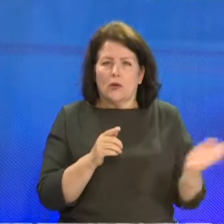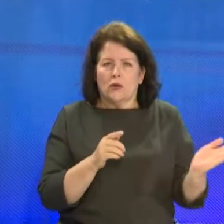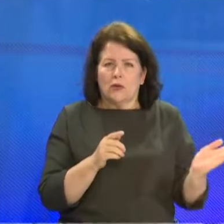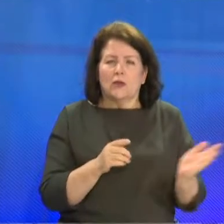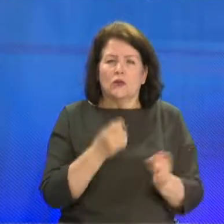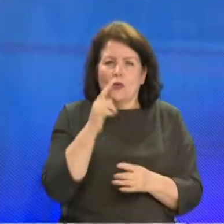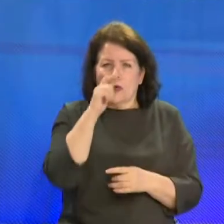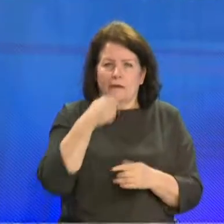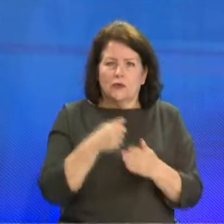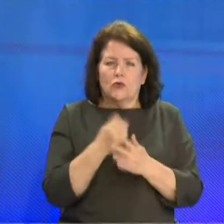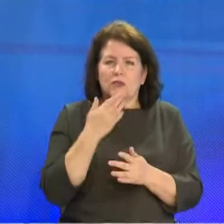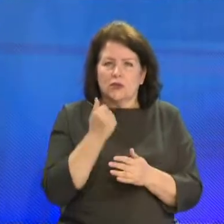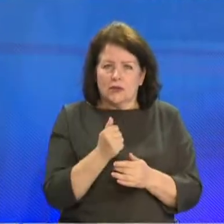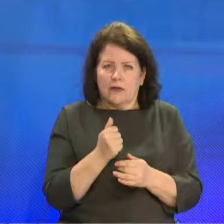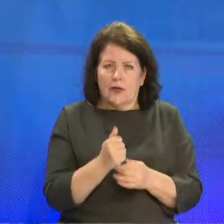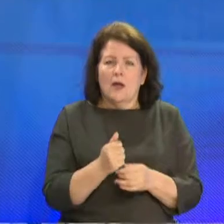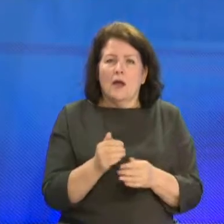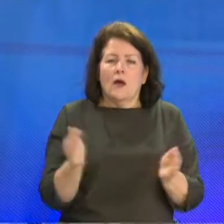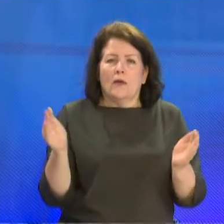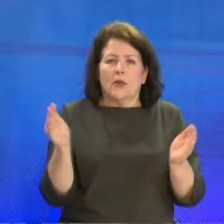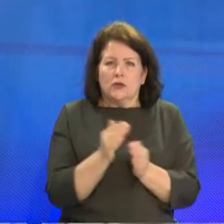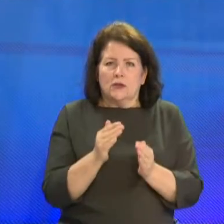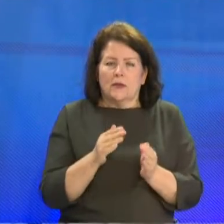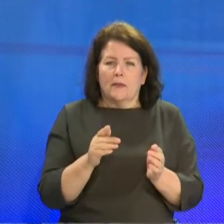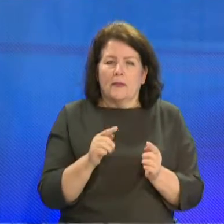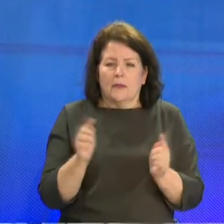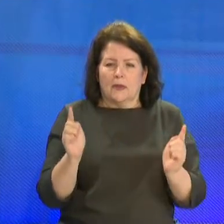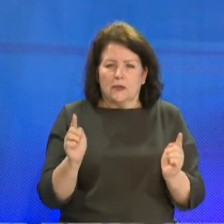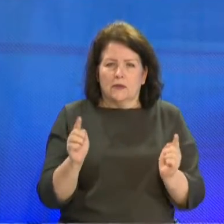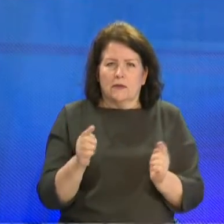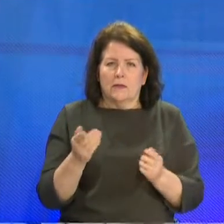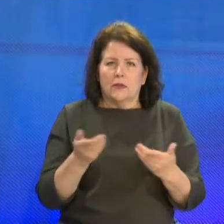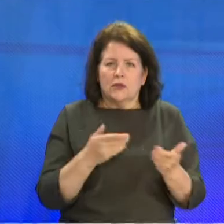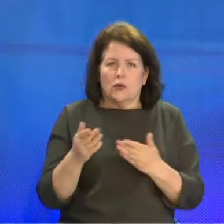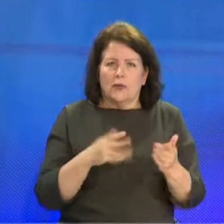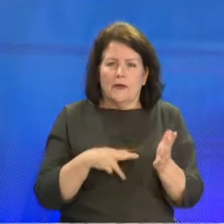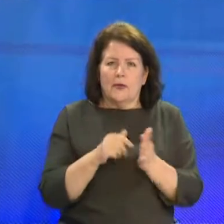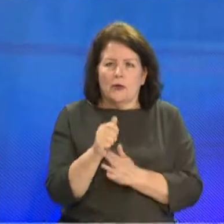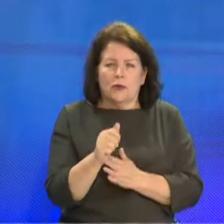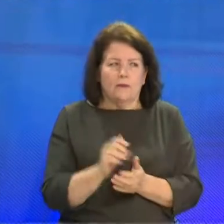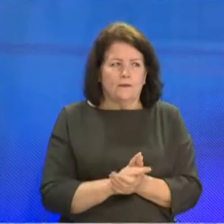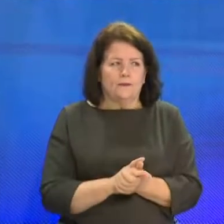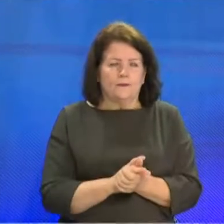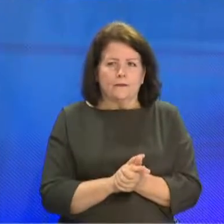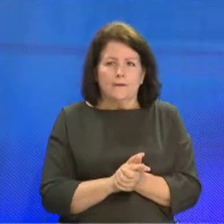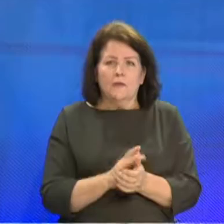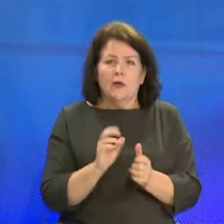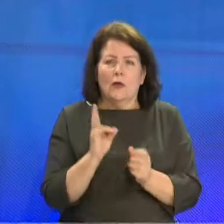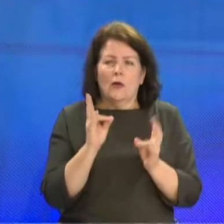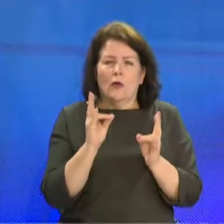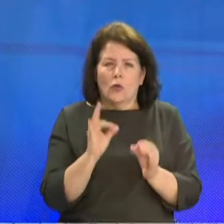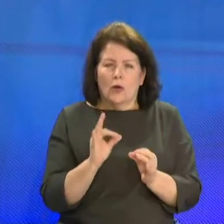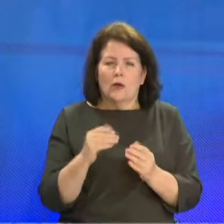Дзержинского, в связи с чем истотно сменьшится протяглость пешеходного перехода. Однако головным нововведением станет усталявание тут